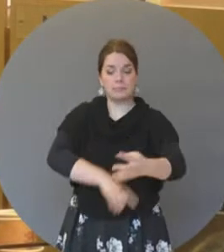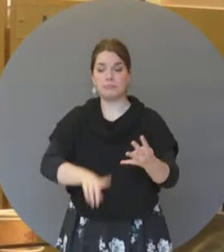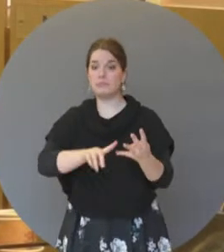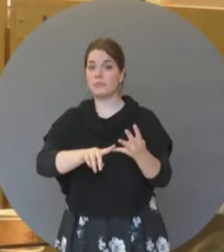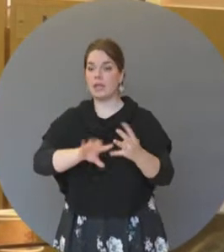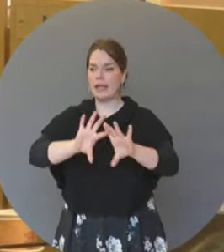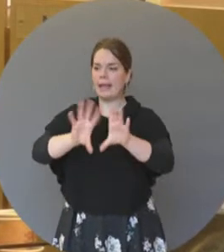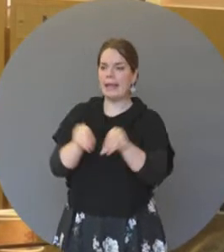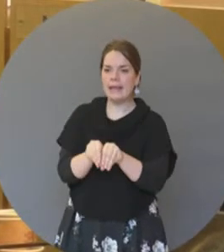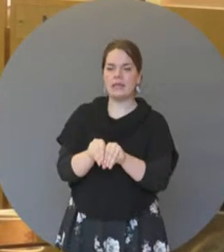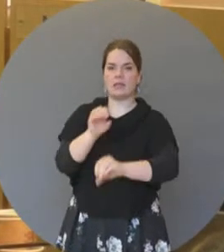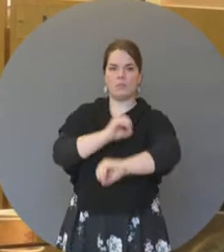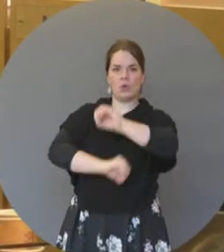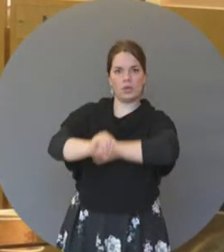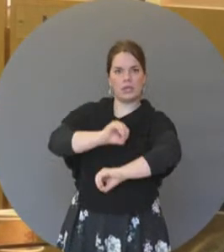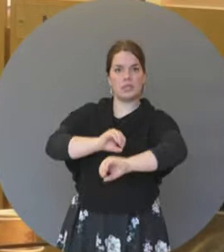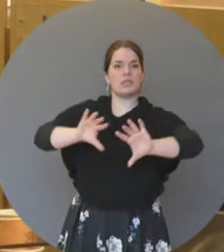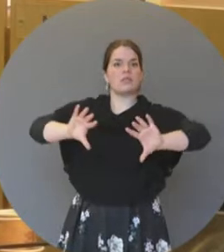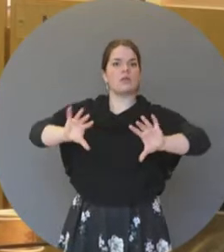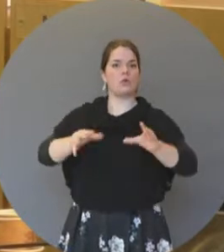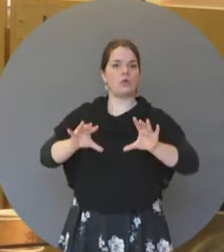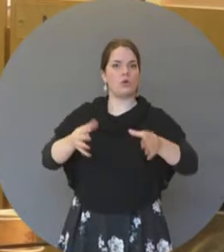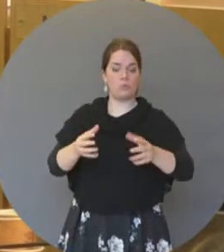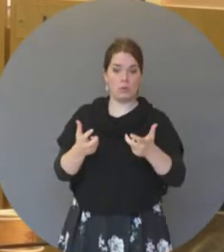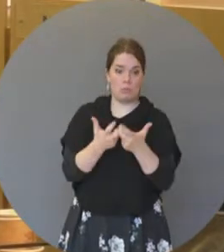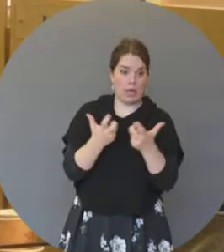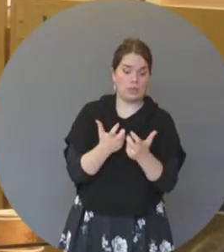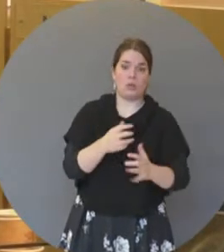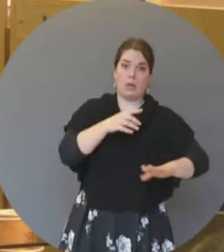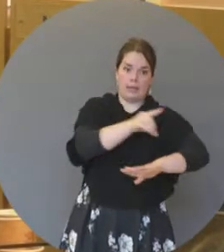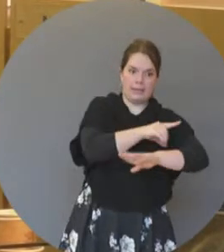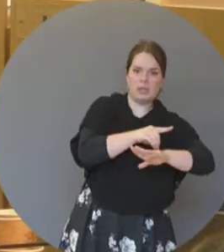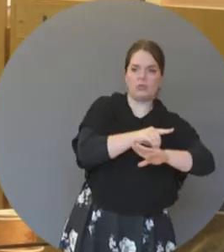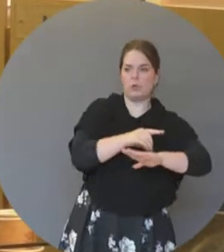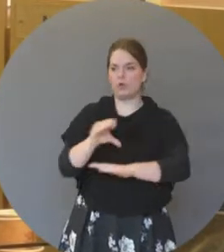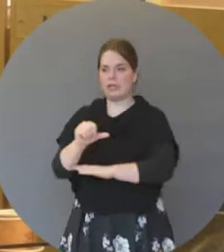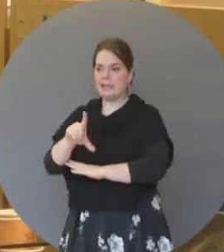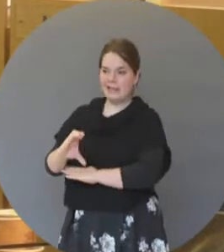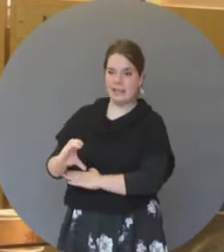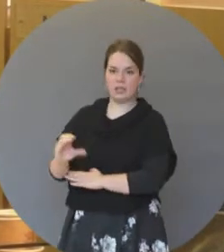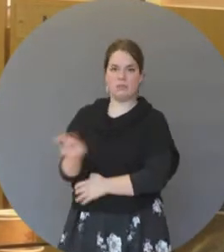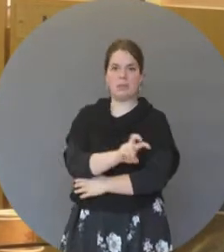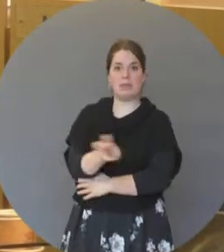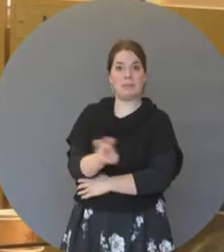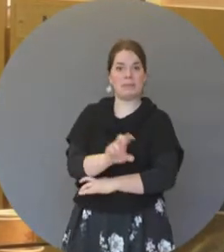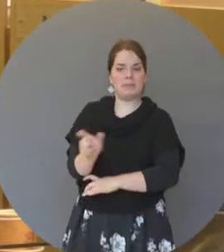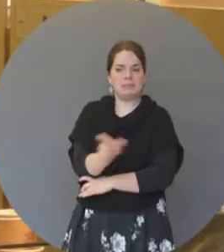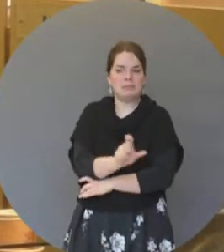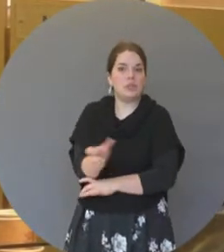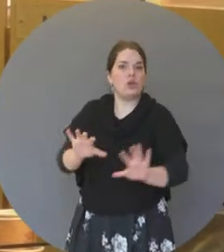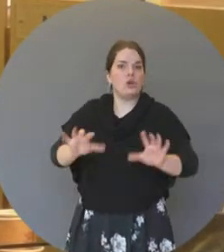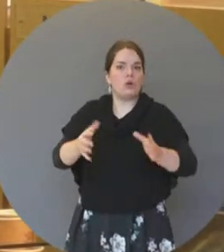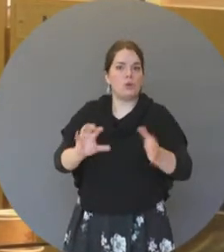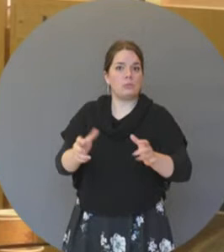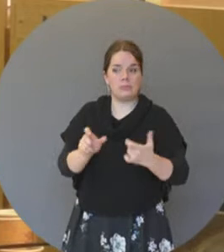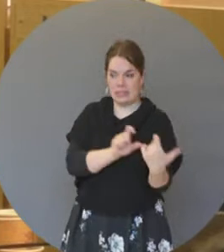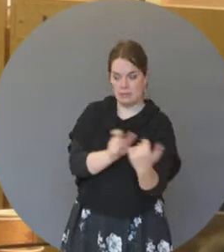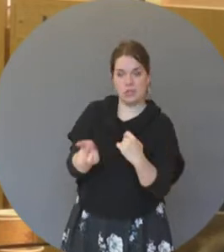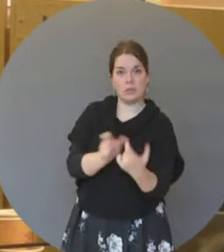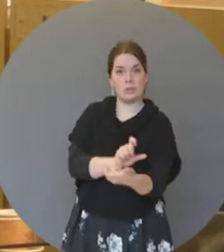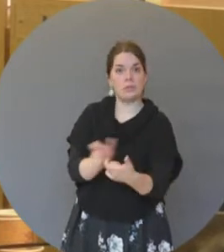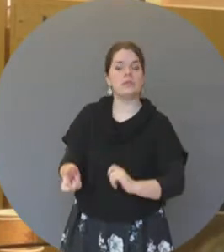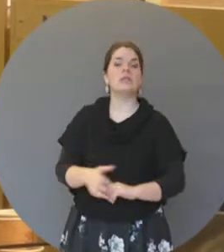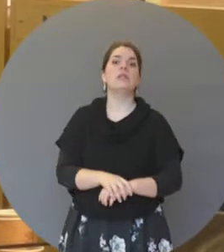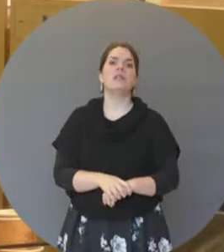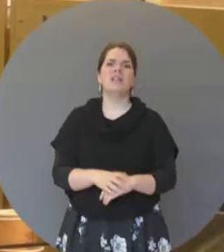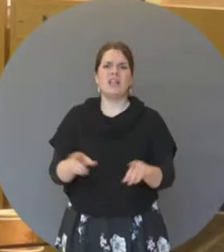de l'articulation des équipes entre le département et les clics et de la consolidation financière de certains clics